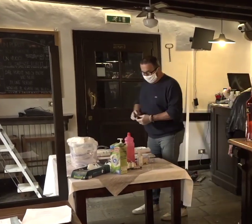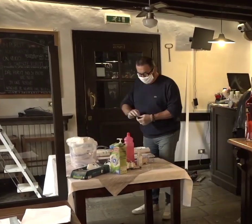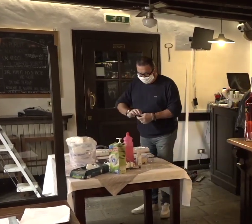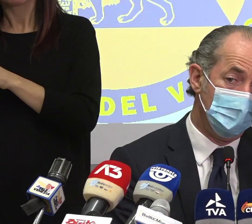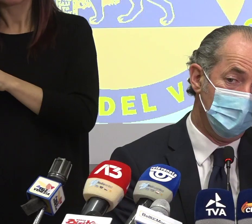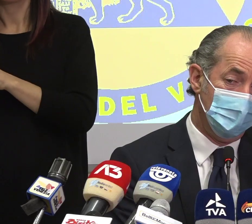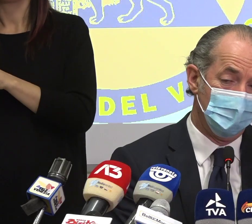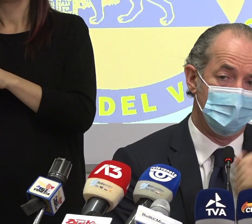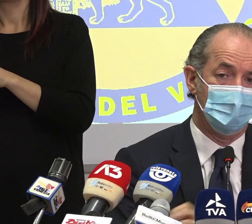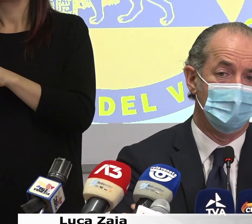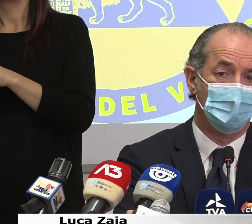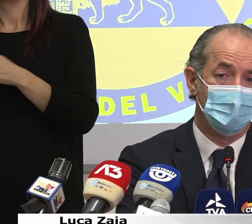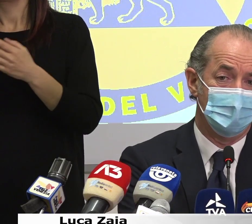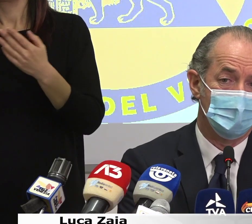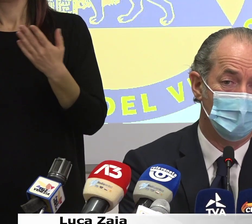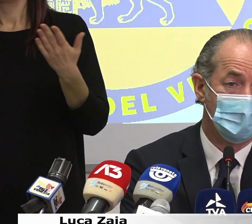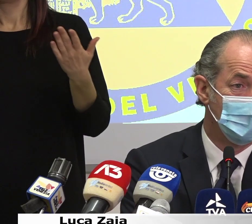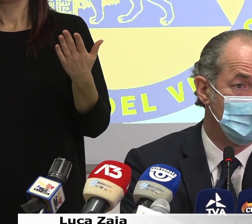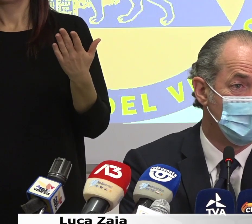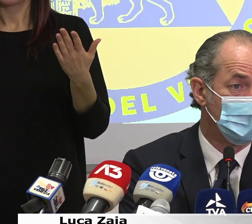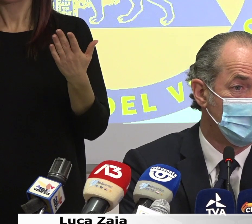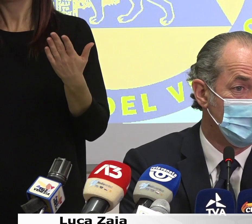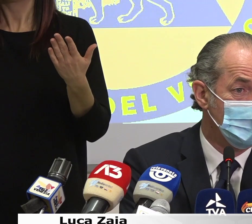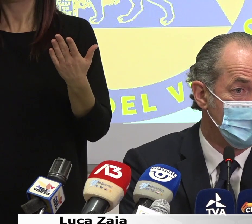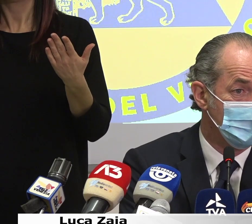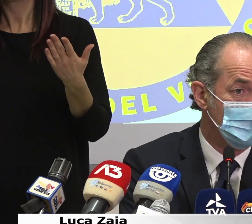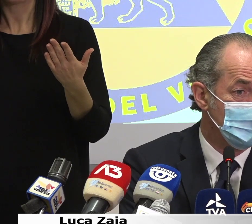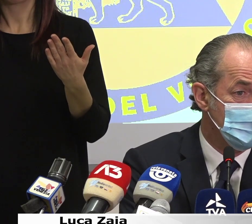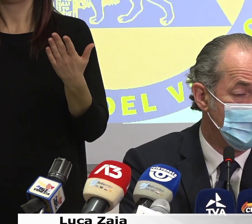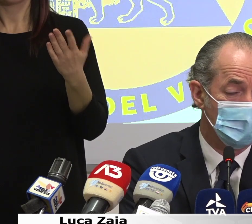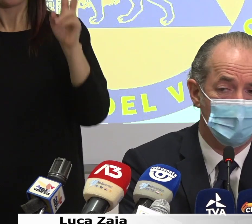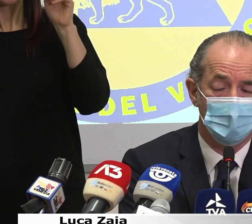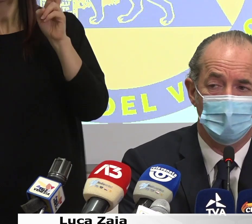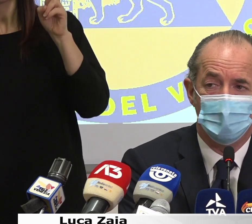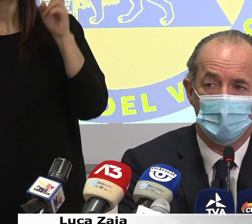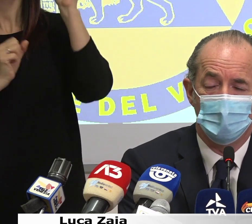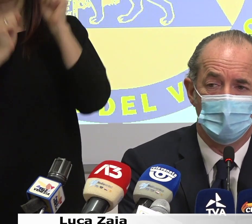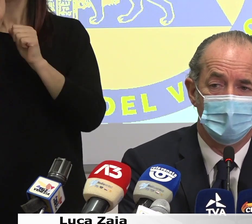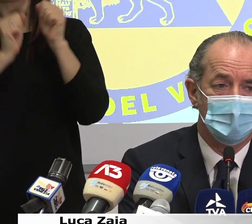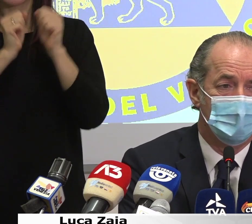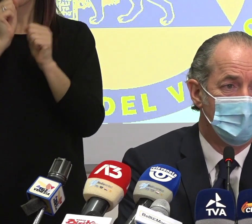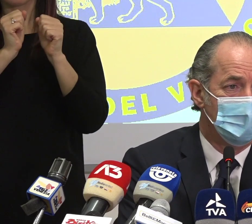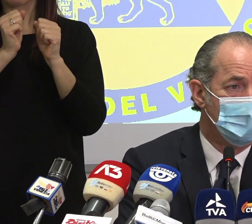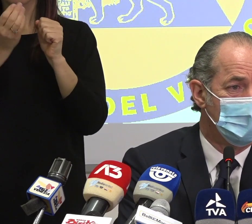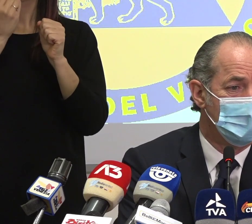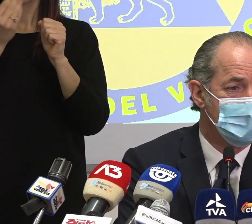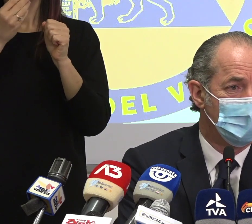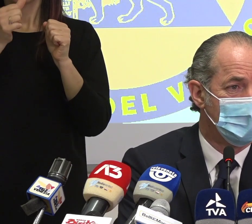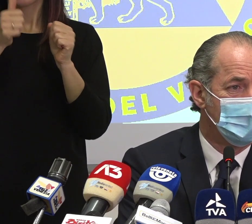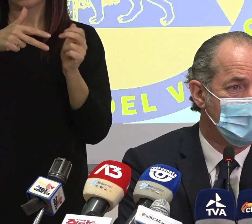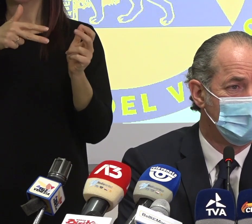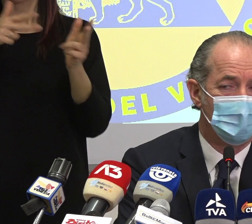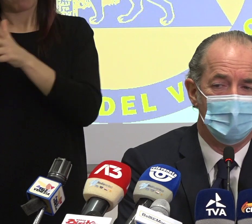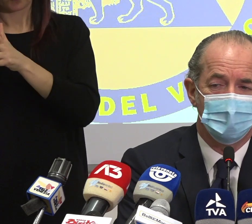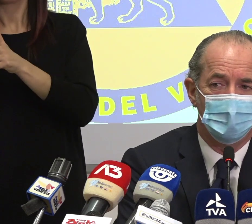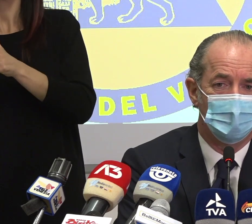voci la possibilità di rivedere ad esempio il tema dello sport per i bar questo simbolo qualcuno confermo sapete